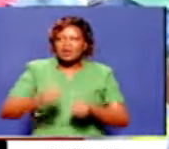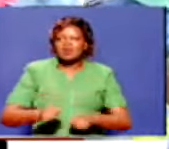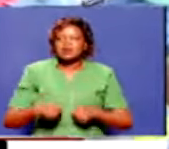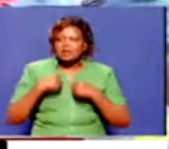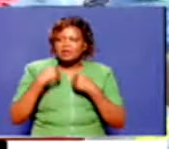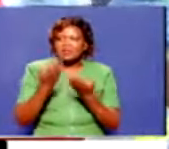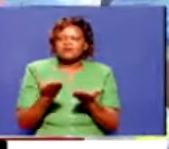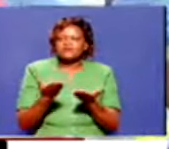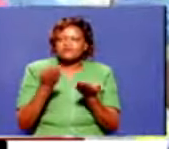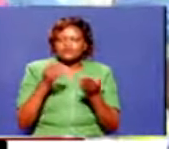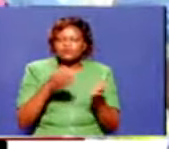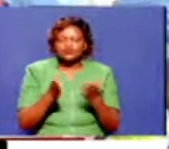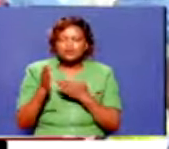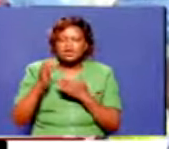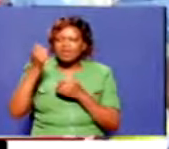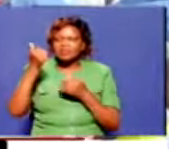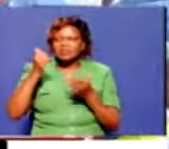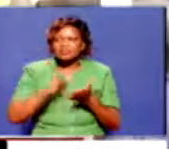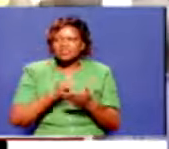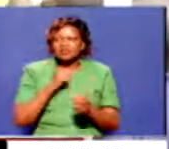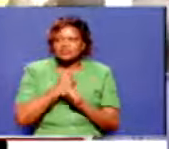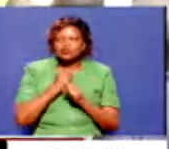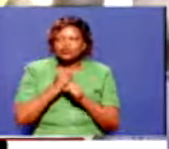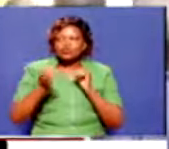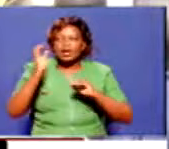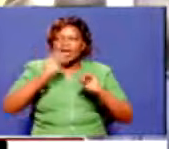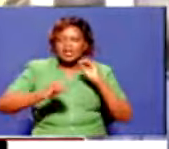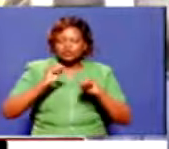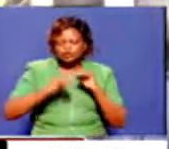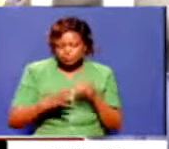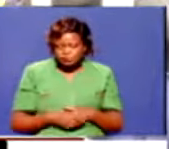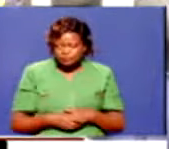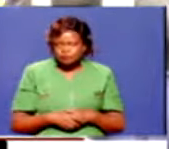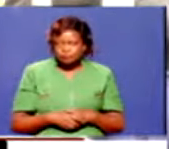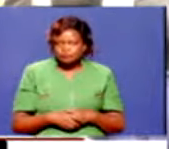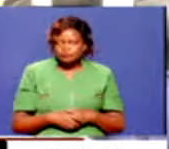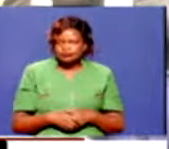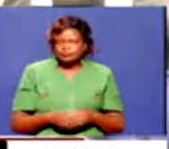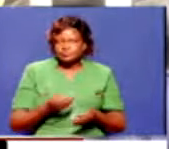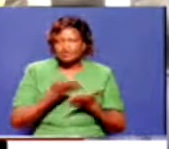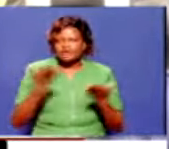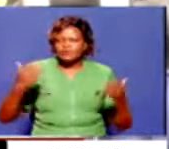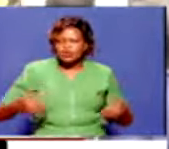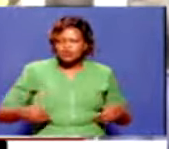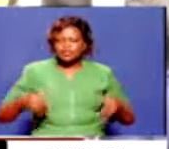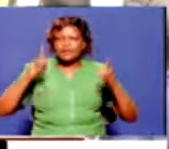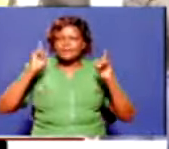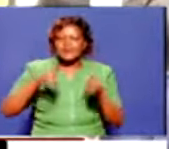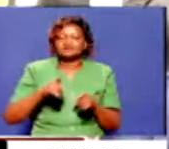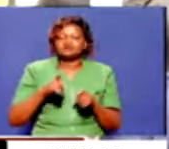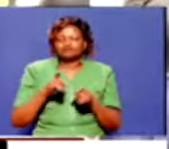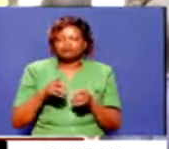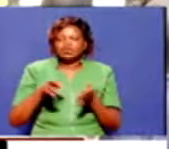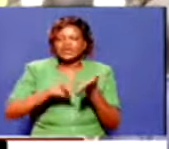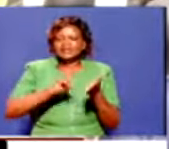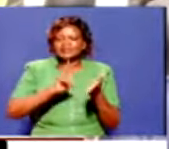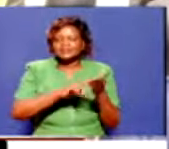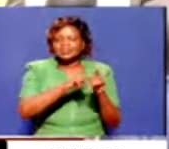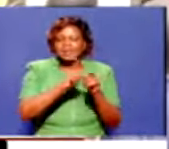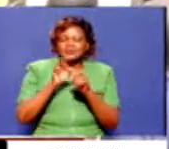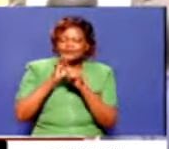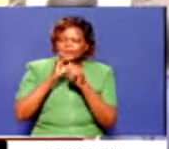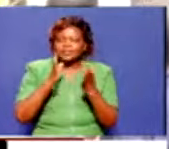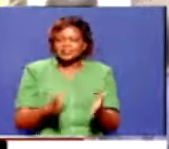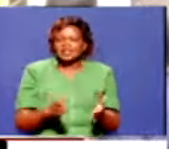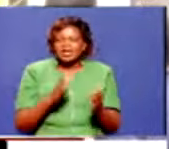nafasi wengine wafanye uchaguzi. Kila kijana achukue kura yake na upange